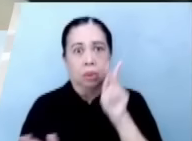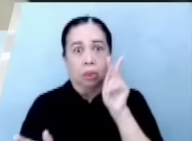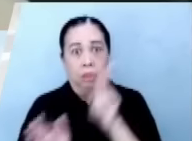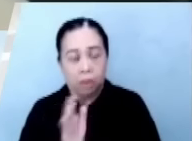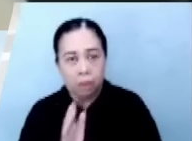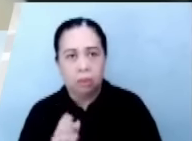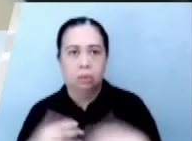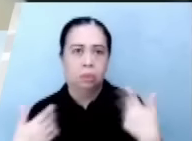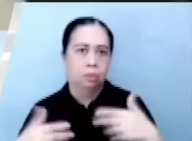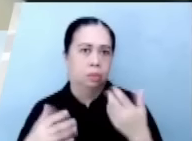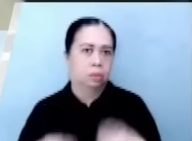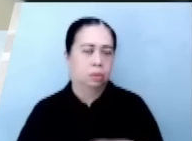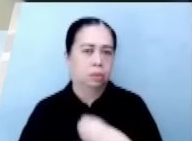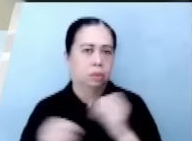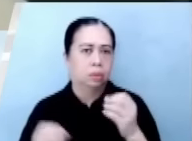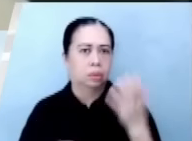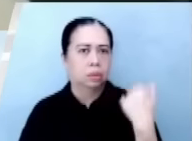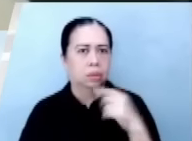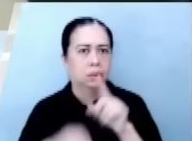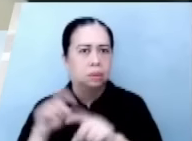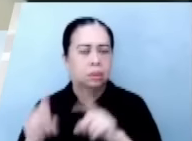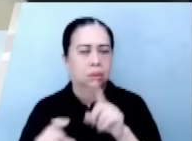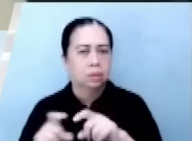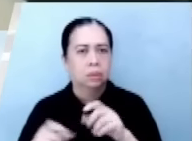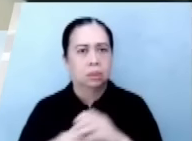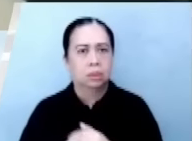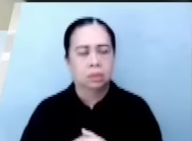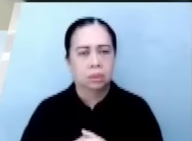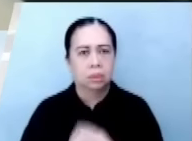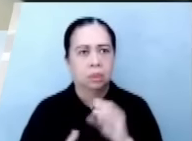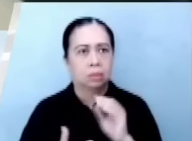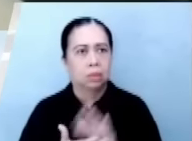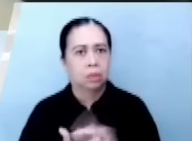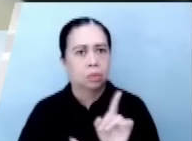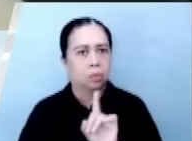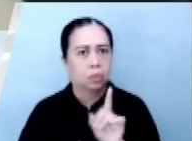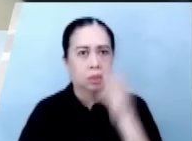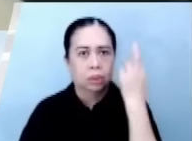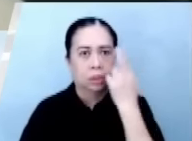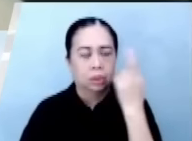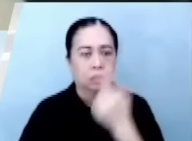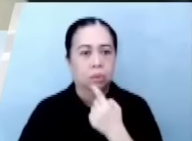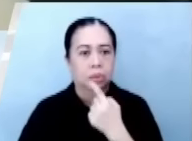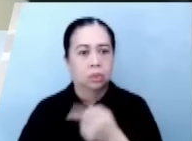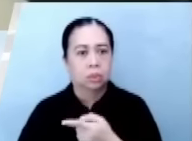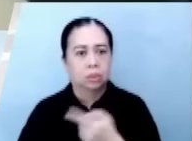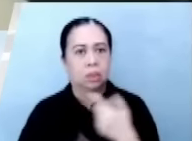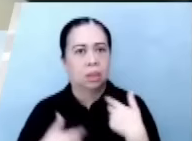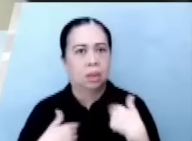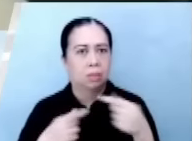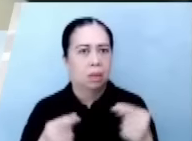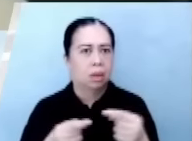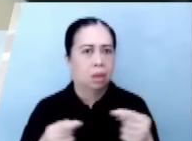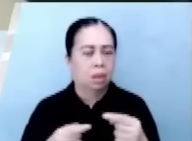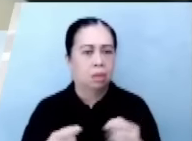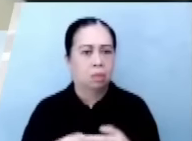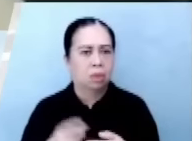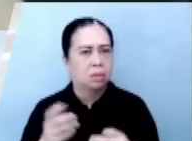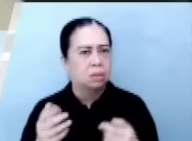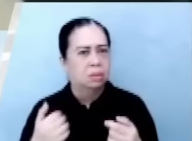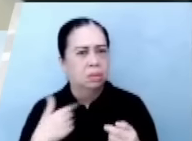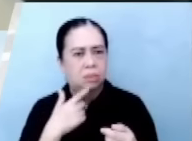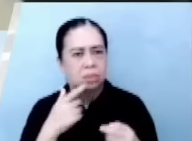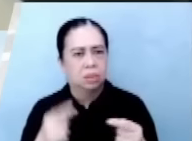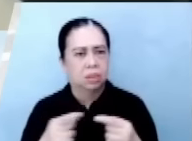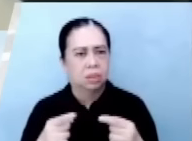mga investigador, nung tanongin yung asawa niya, ano ba ang motibo? Ang sinabi niya, may nakaaway. Mayroon daw umiipit sa